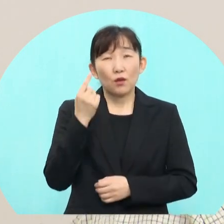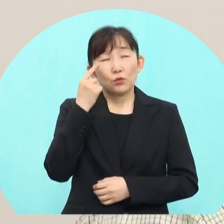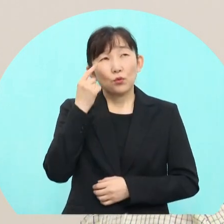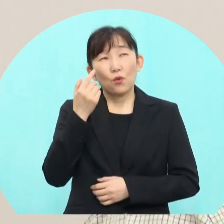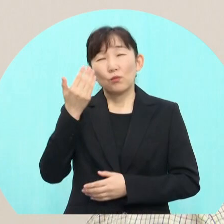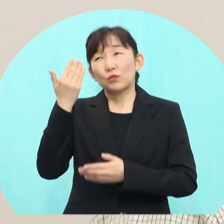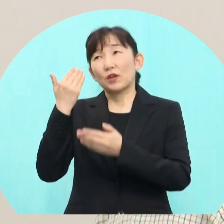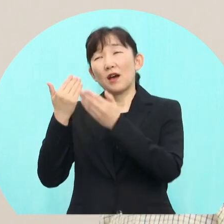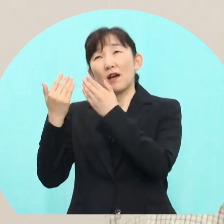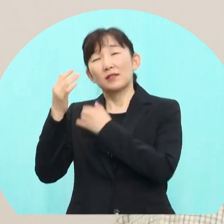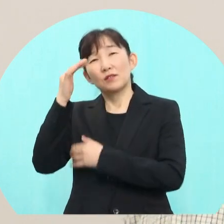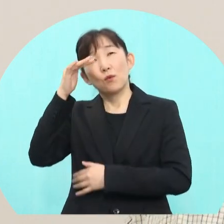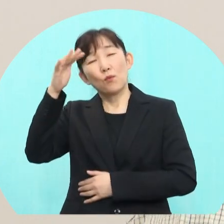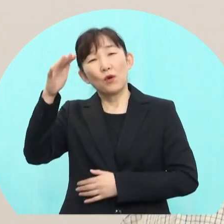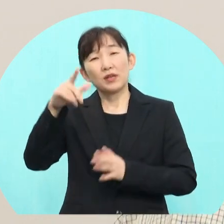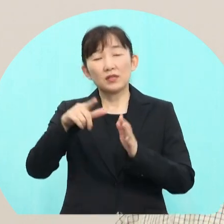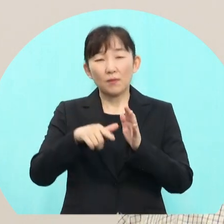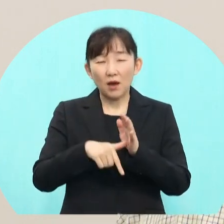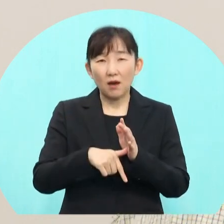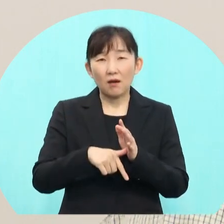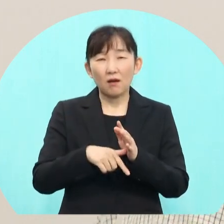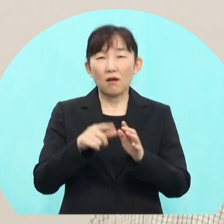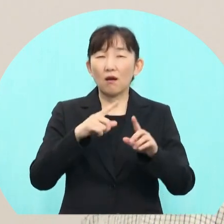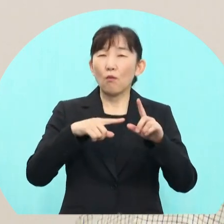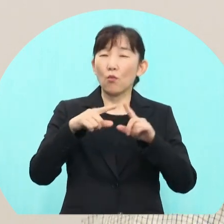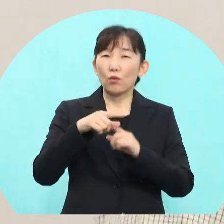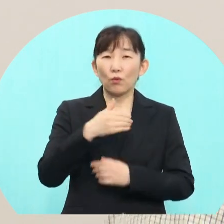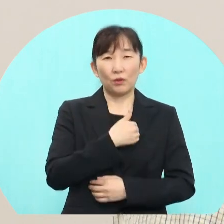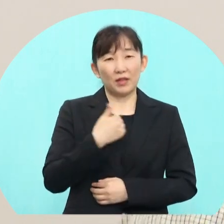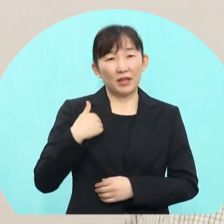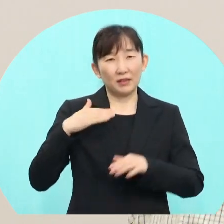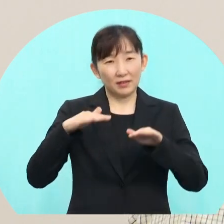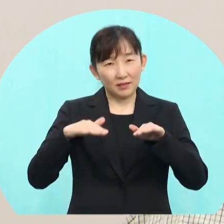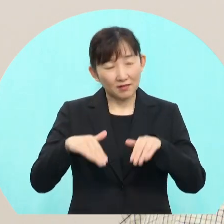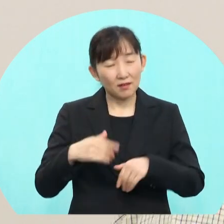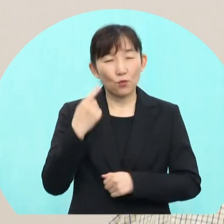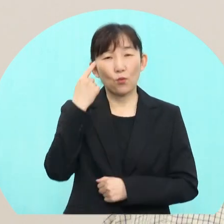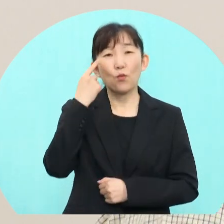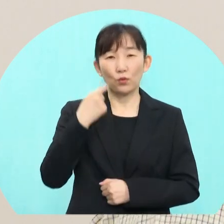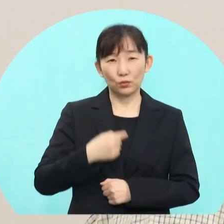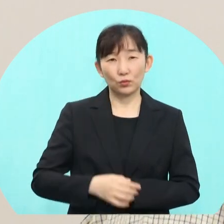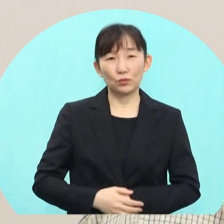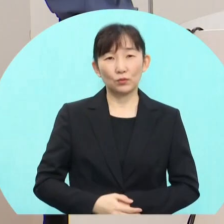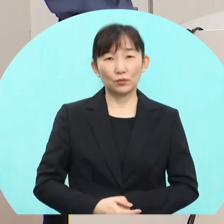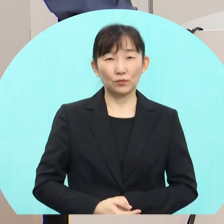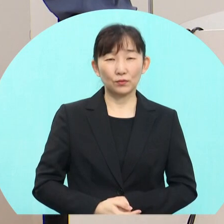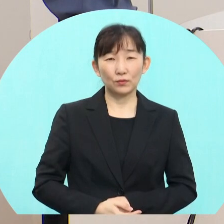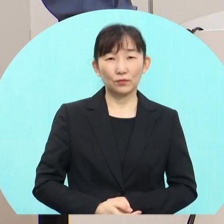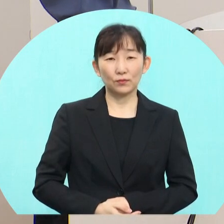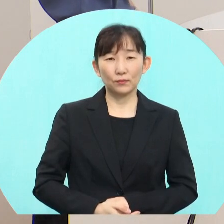ことを思い出したら、確かに昔はもっとよくできていたなというような感じで。